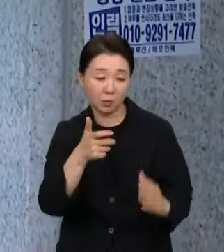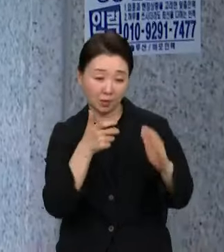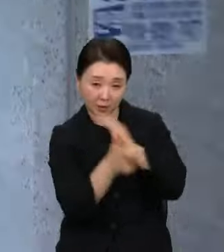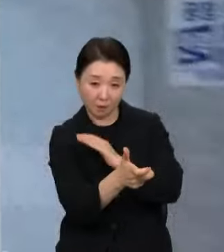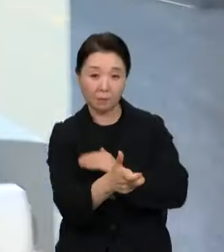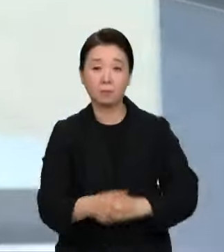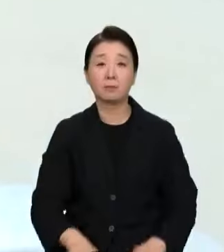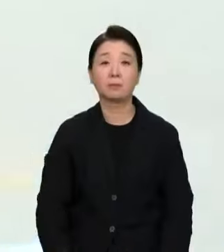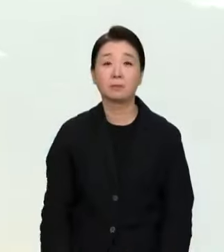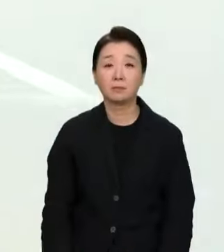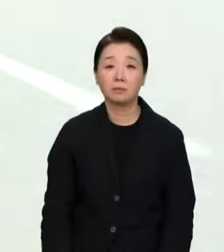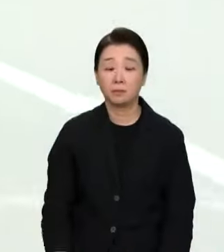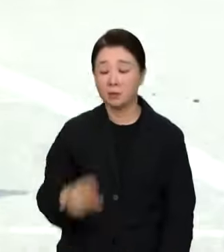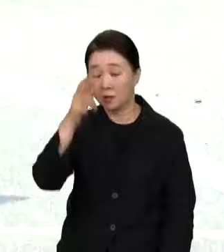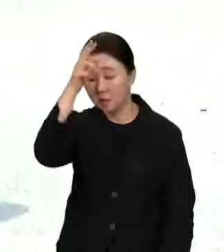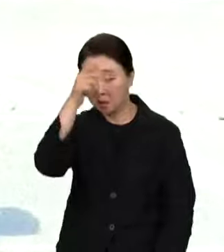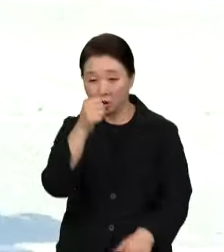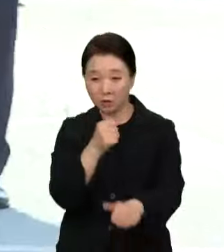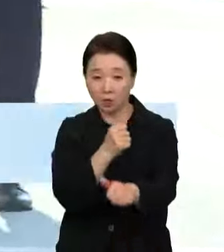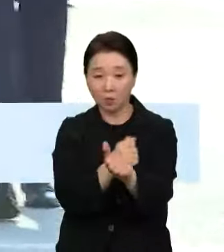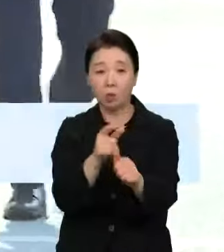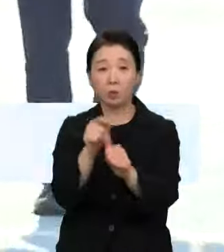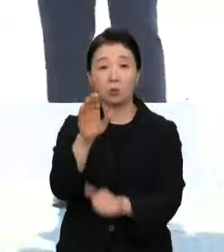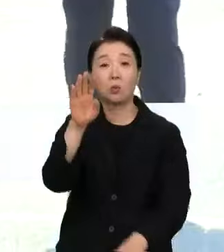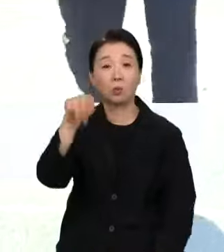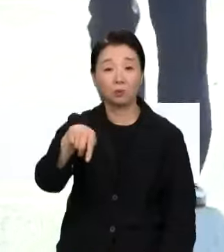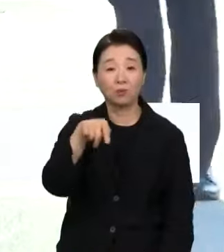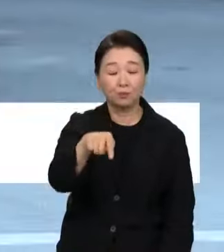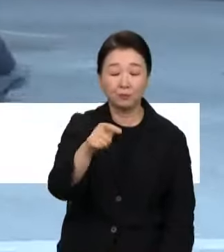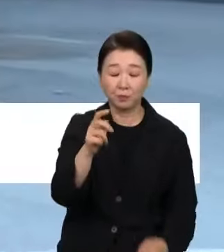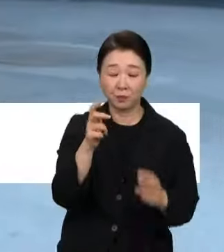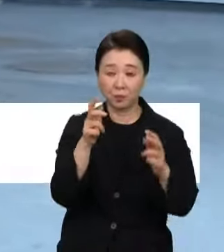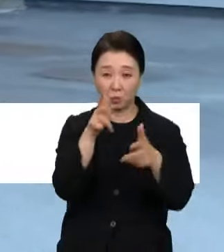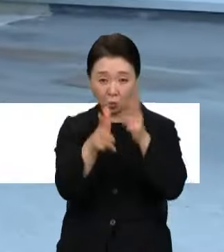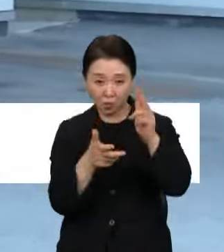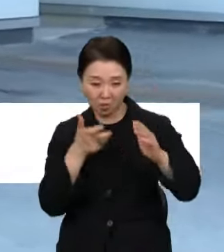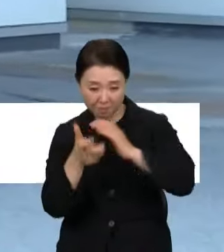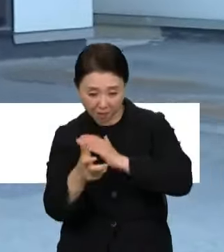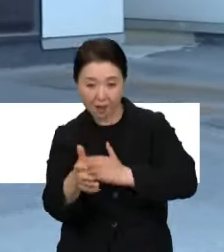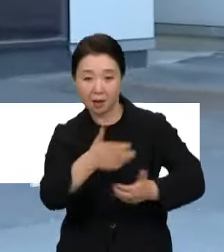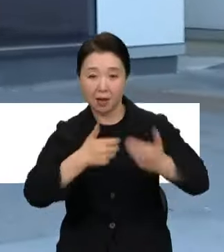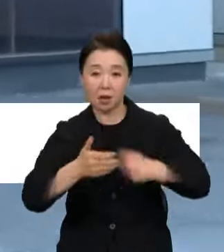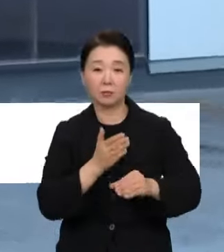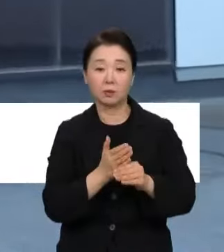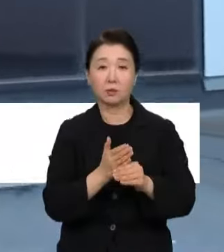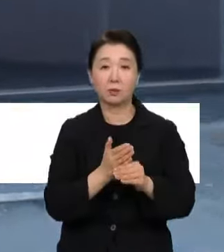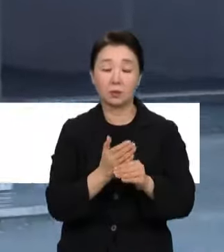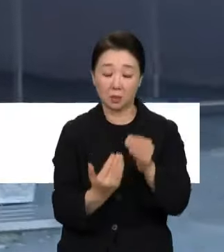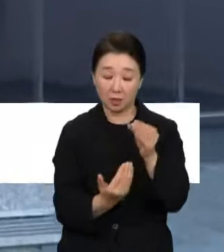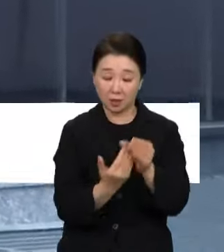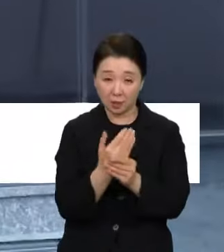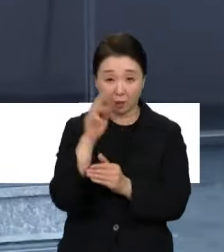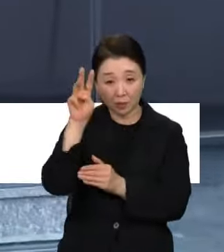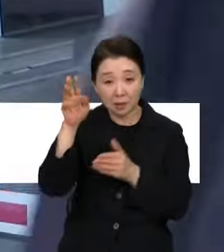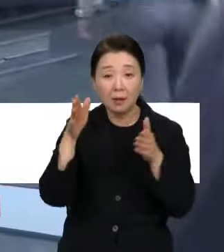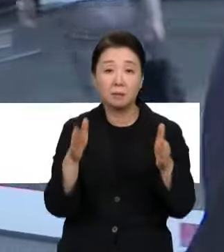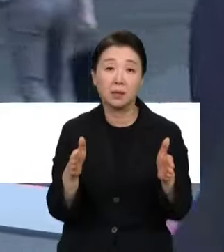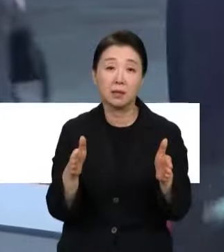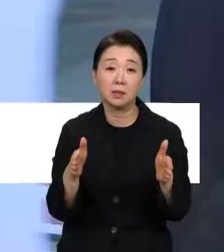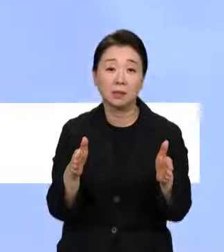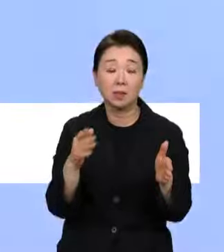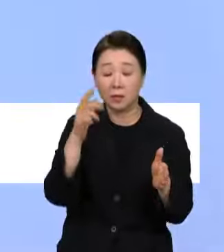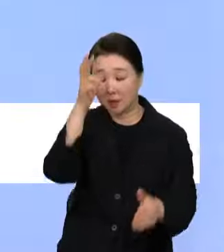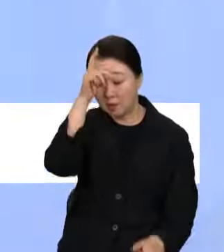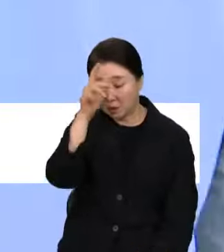경찰과 고용노동부가 배터리 제조업체 아리셀 압수수색을 시작하는 모습입니다. 사고 발생 사흘만